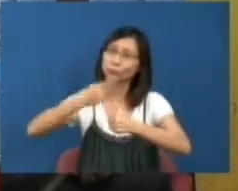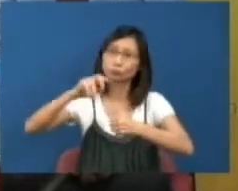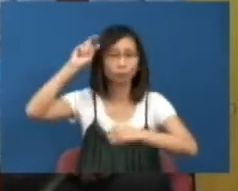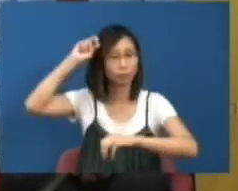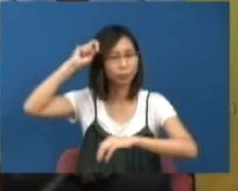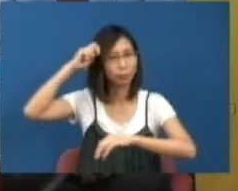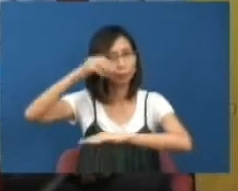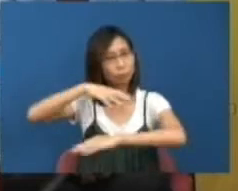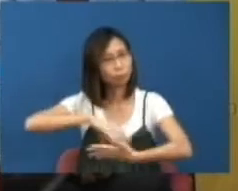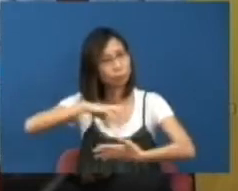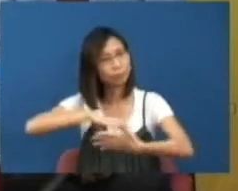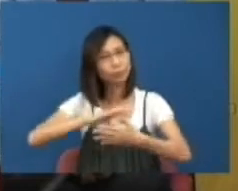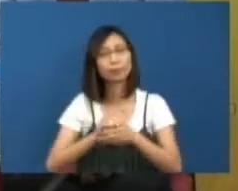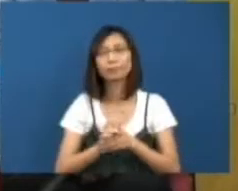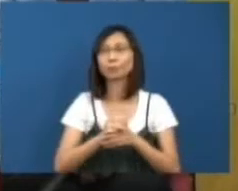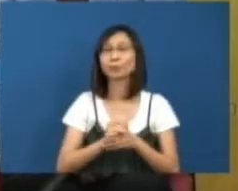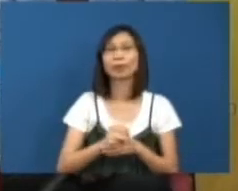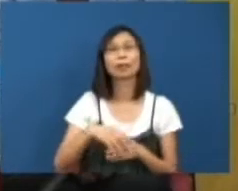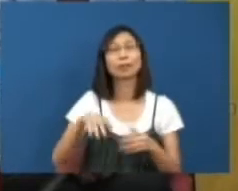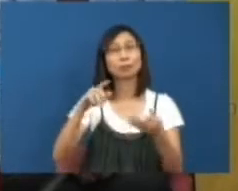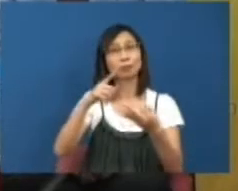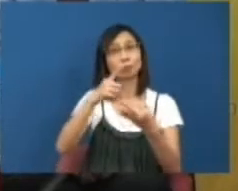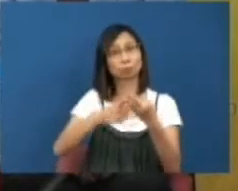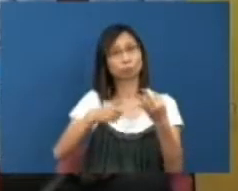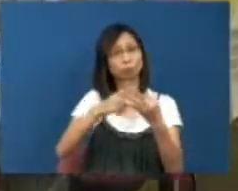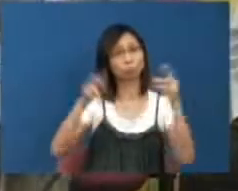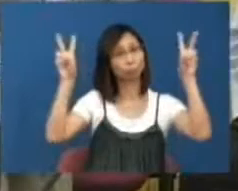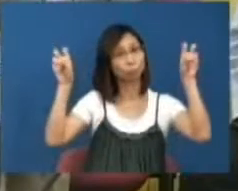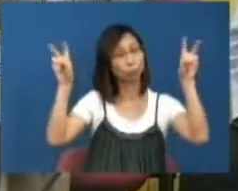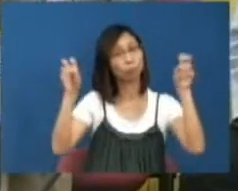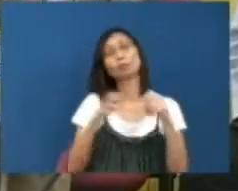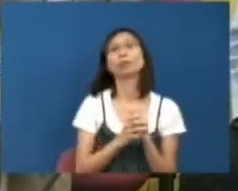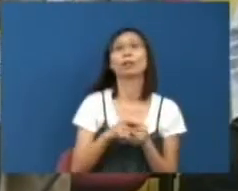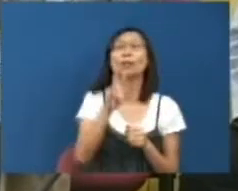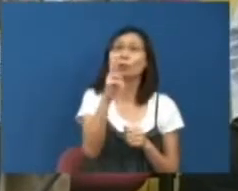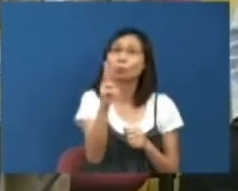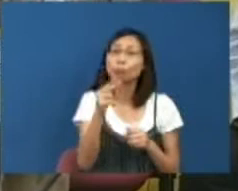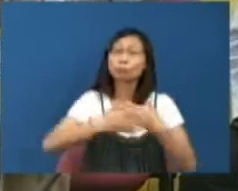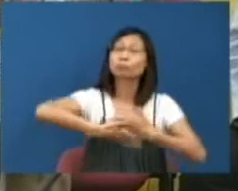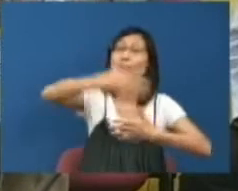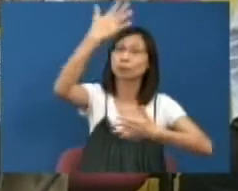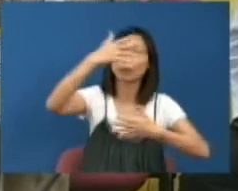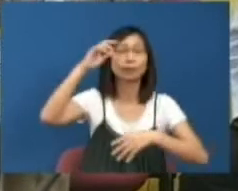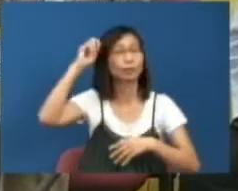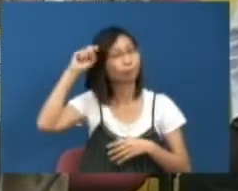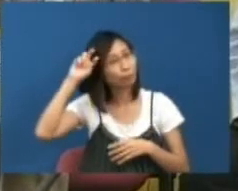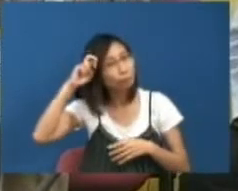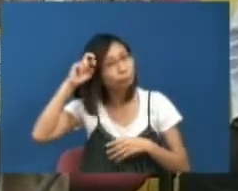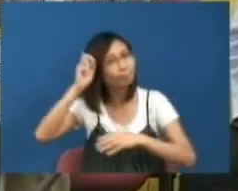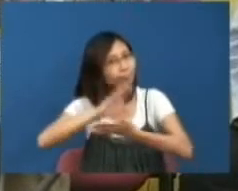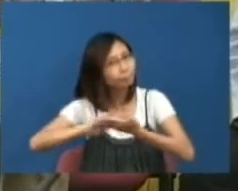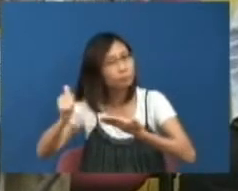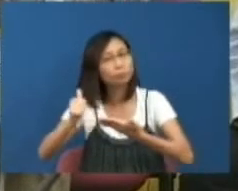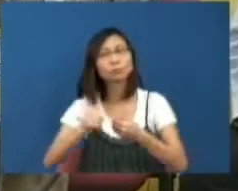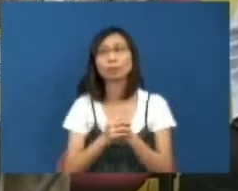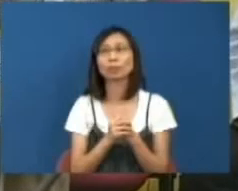就喺建築物 green building 之前咧，即係已經諗定呢啲咁嘅綠色元素啊。 係，咁佢就呢個計